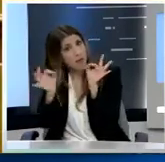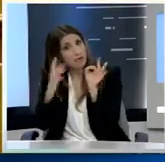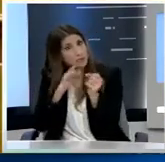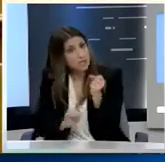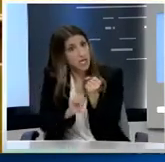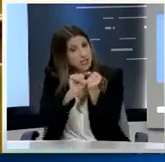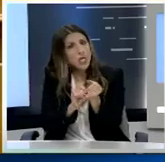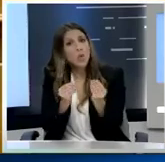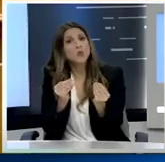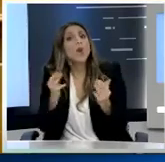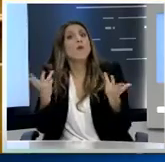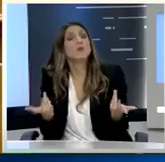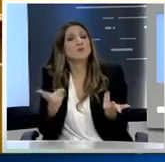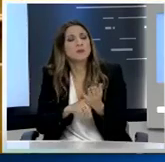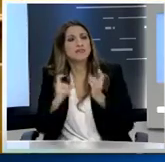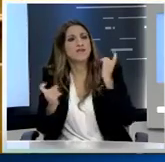χρηματοδοτηθούν?